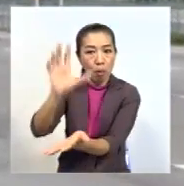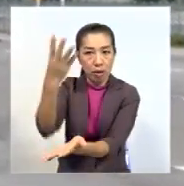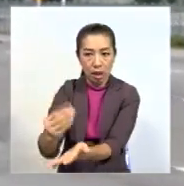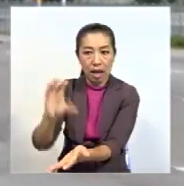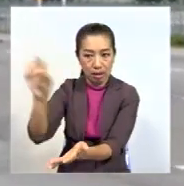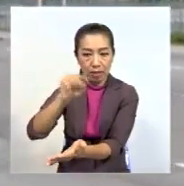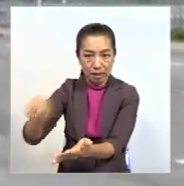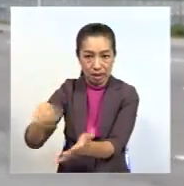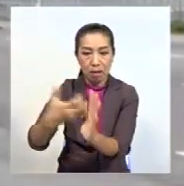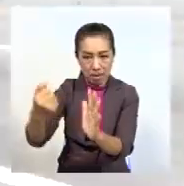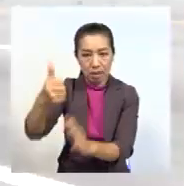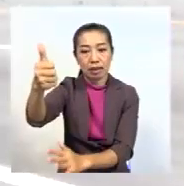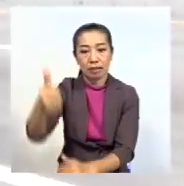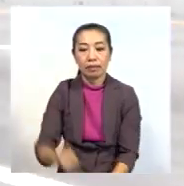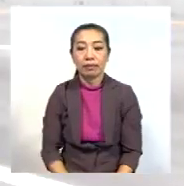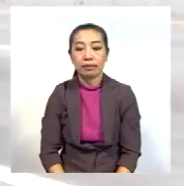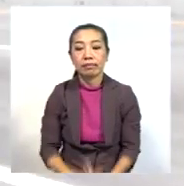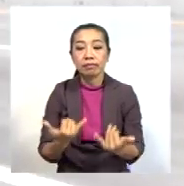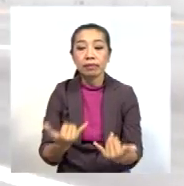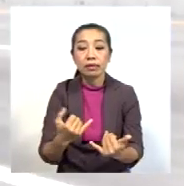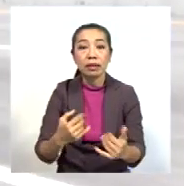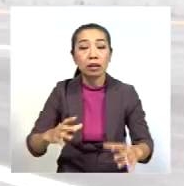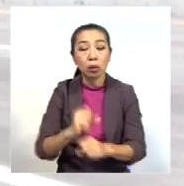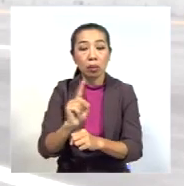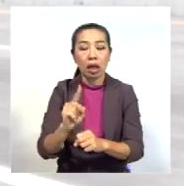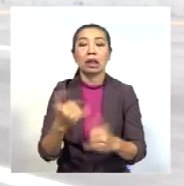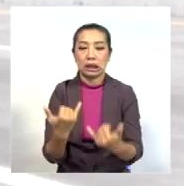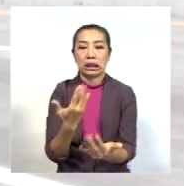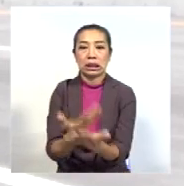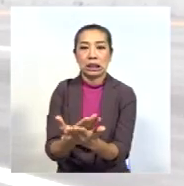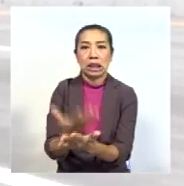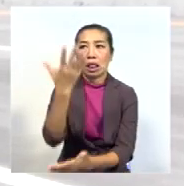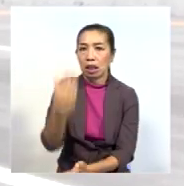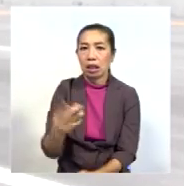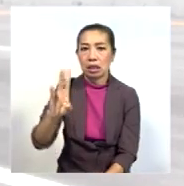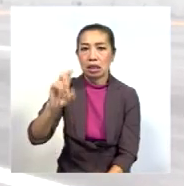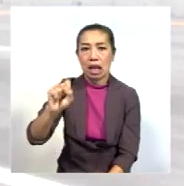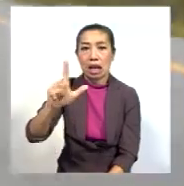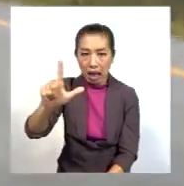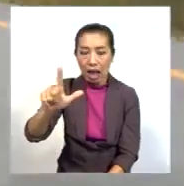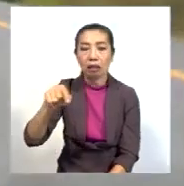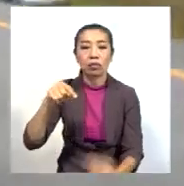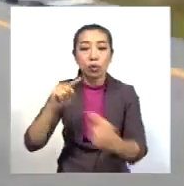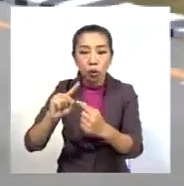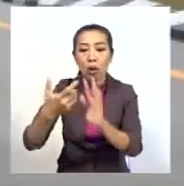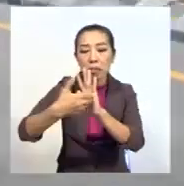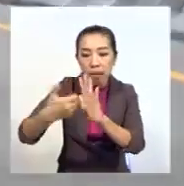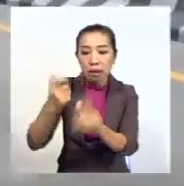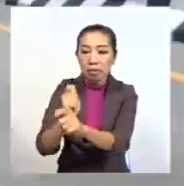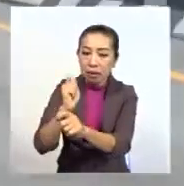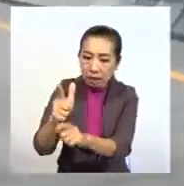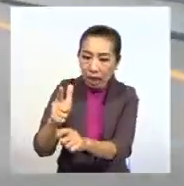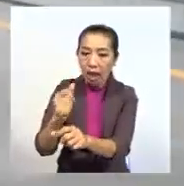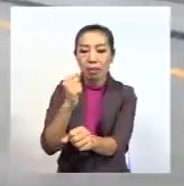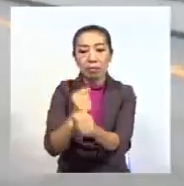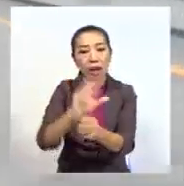งบการลงทุนต่อเนื่องค่ะ เพราะฉะนั้นก็คือตอนนี้เนี่ยยังมีเหลืออยู่ 700,000 กว่าล้านบาทที่ยังสามารถใช้ได้ใครที่ก